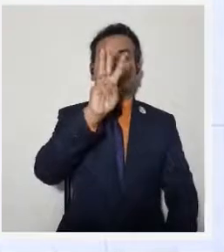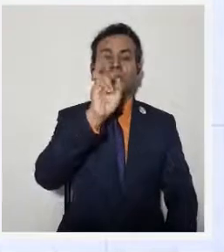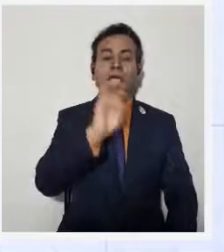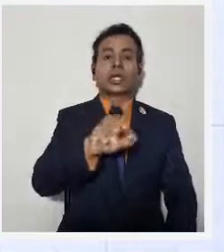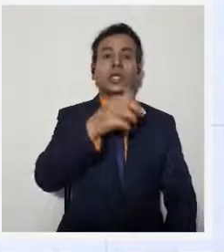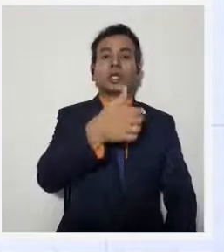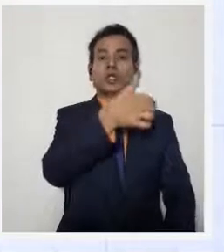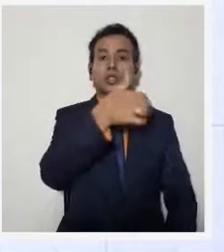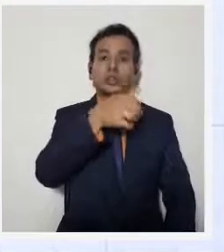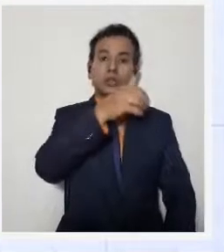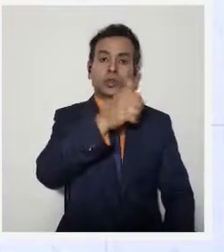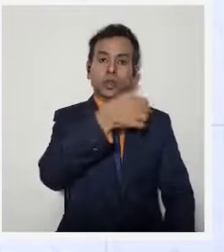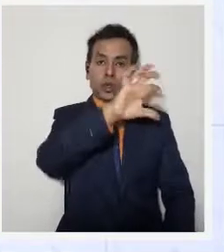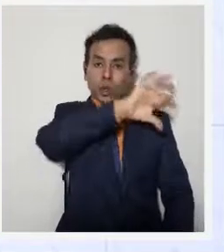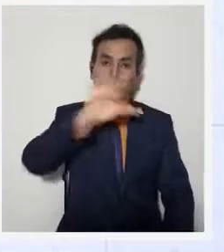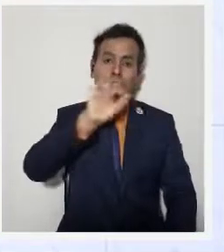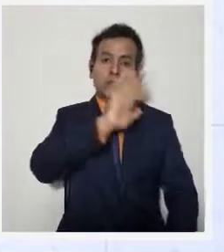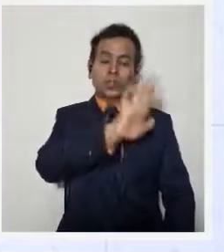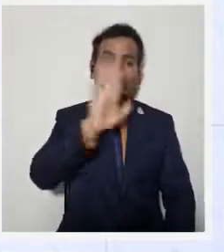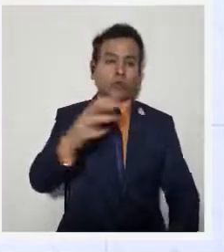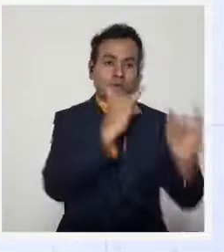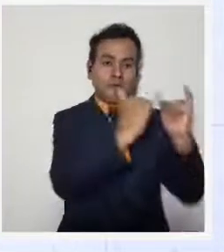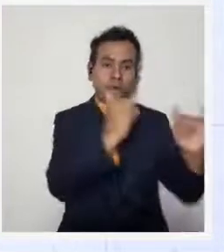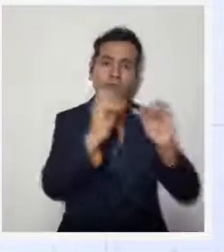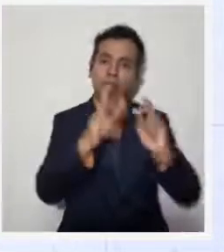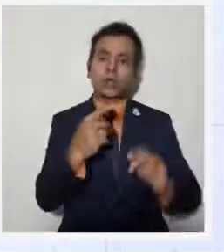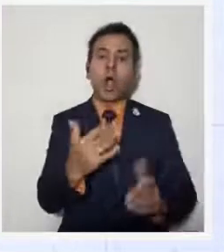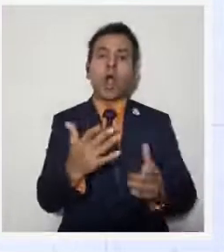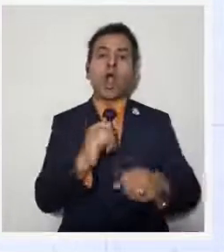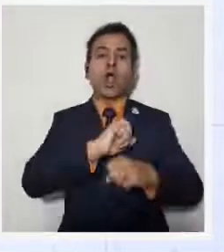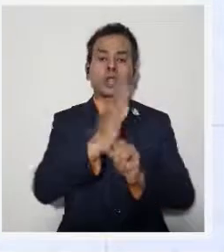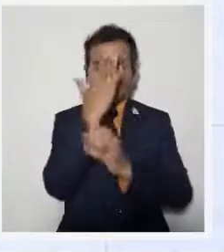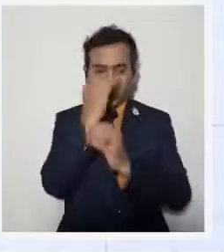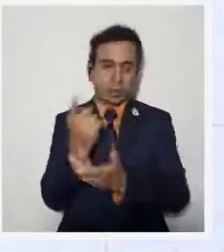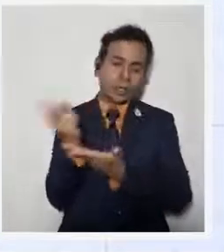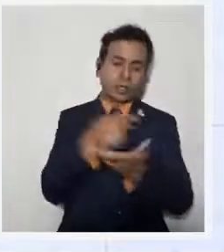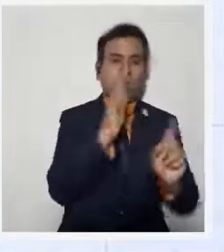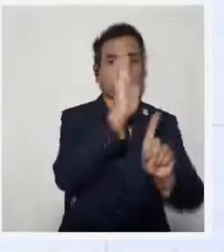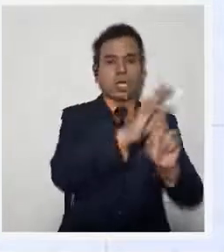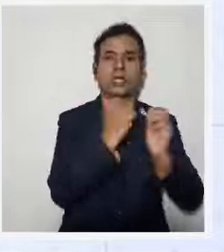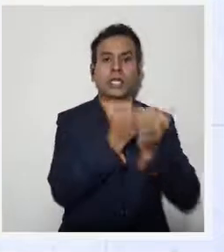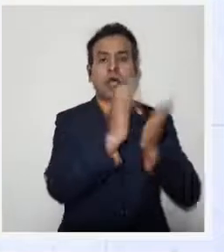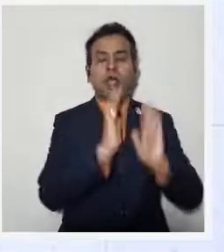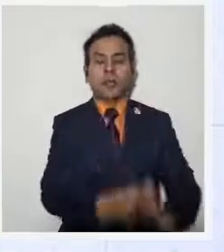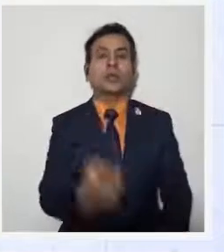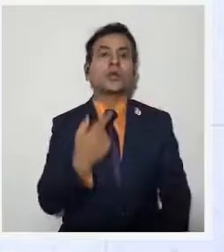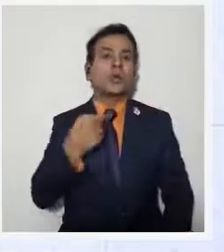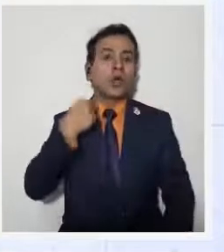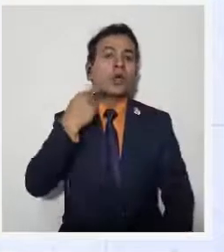এই প্রতিষ্ঠানে তাৎক্ষণিকভাবে 30,955 জনকে কোয়ারেন্টাইনে রাখা যায়।